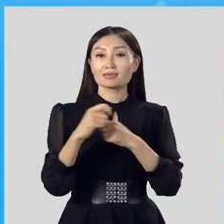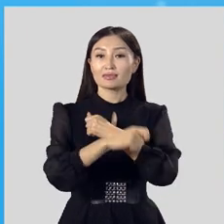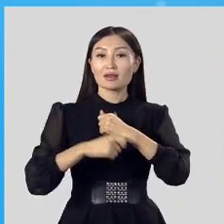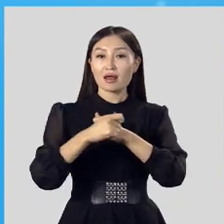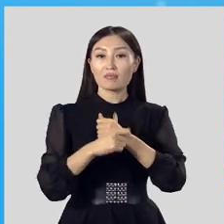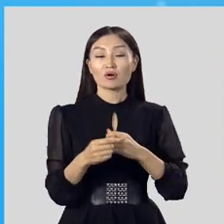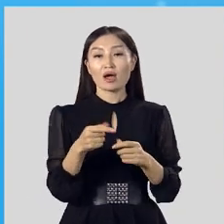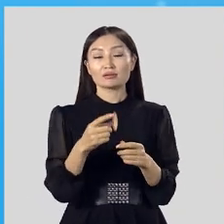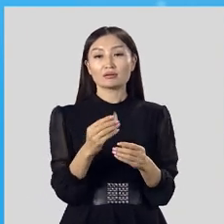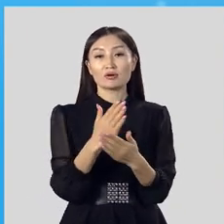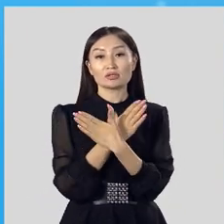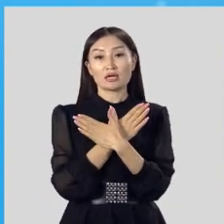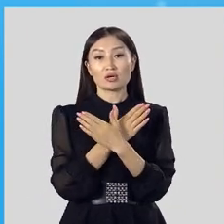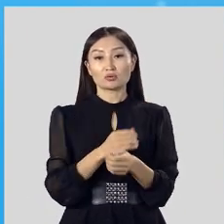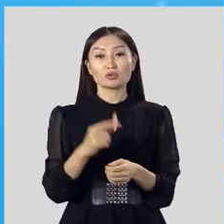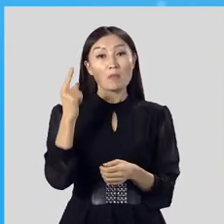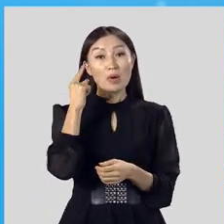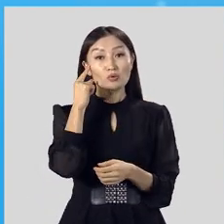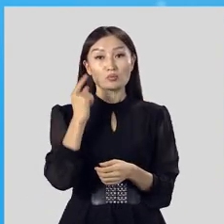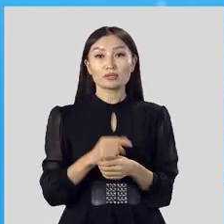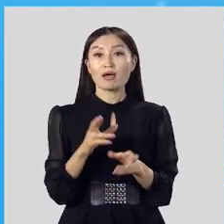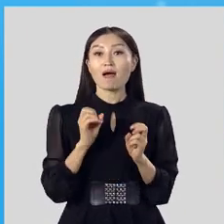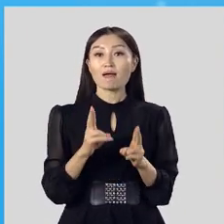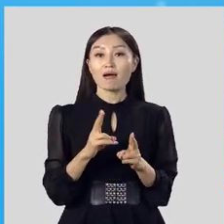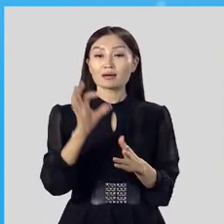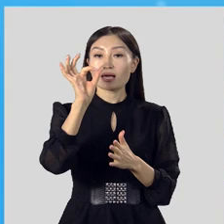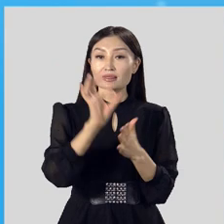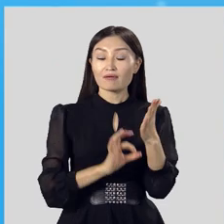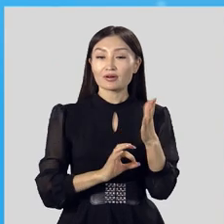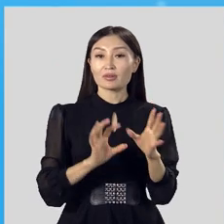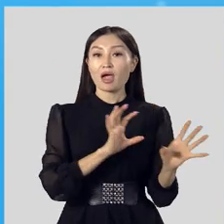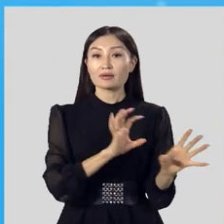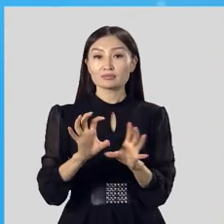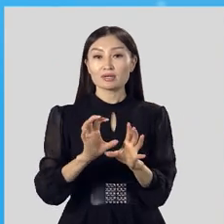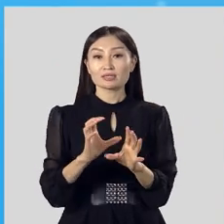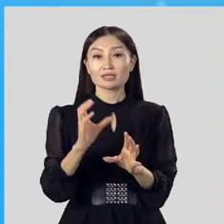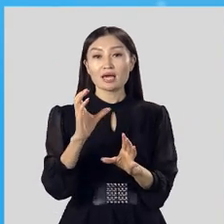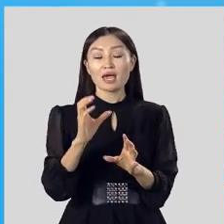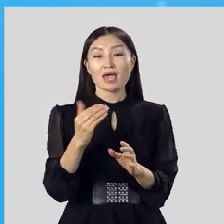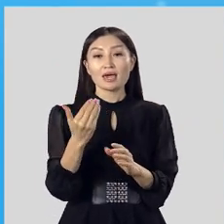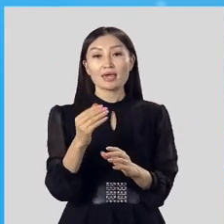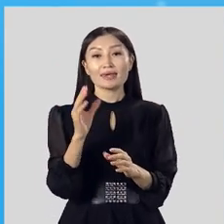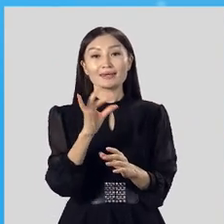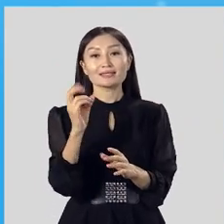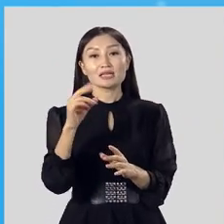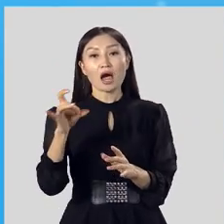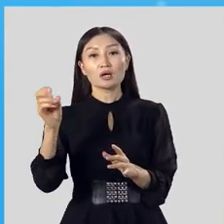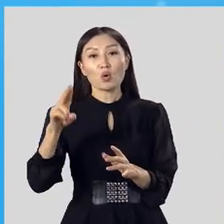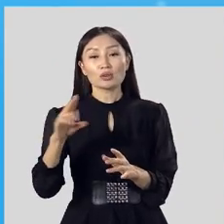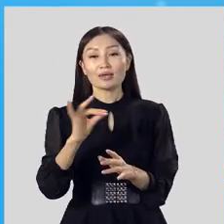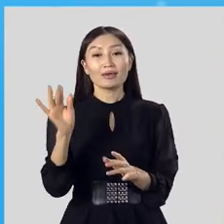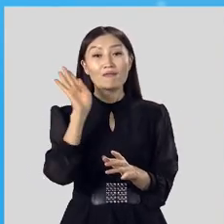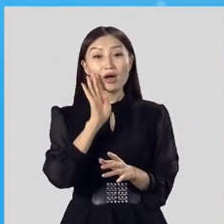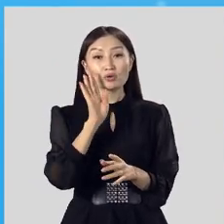семена задохнутся. Подумайте, как одновременно обеспечить семена и кислородом, и